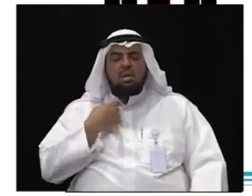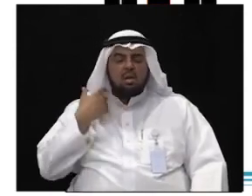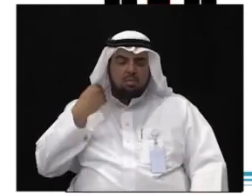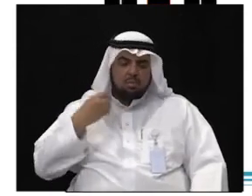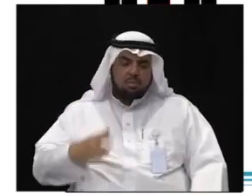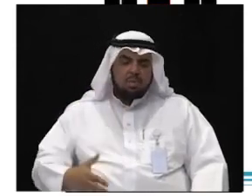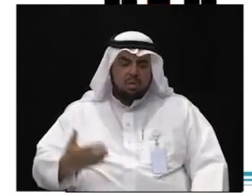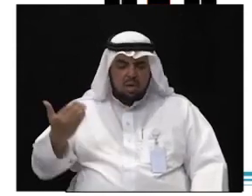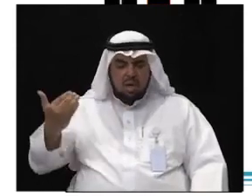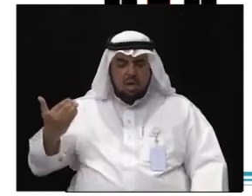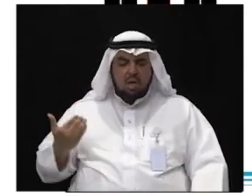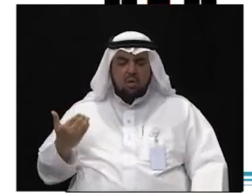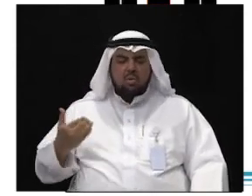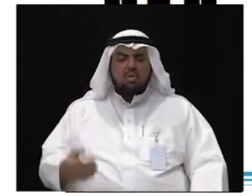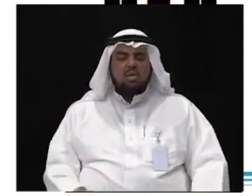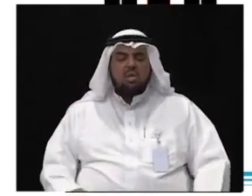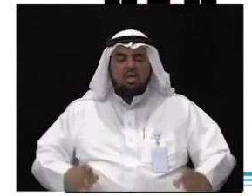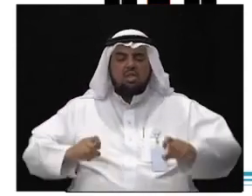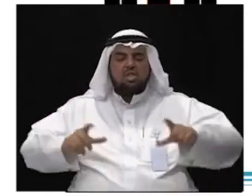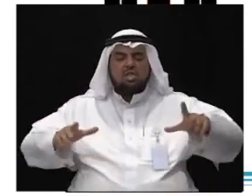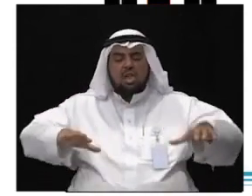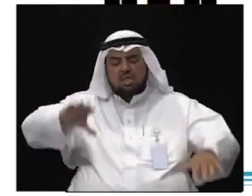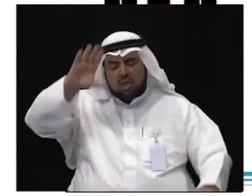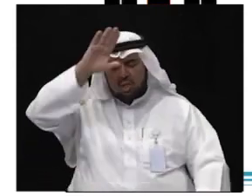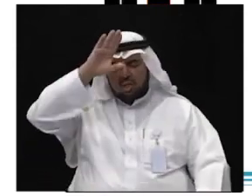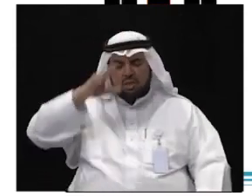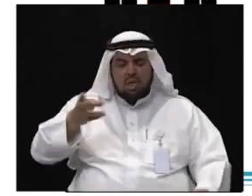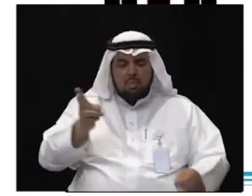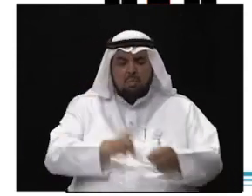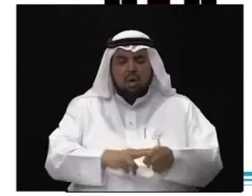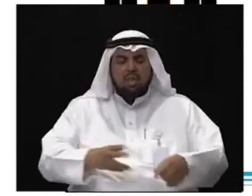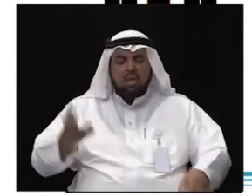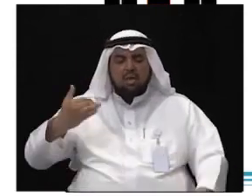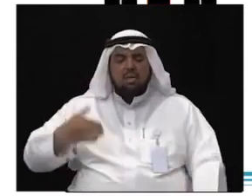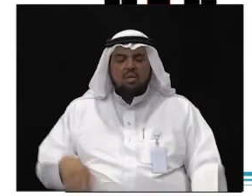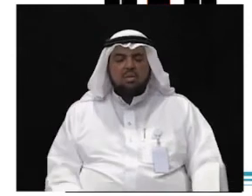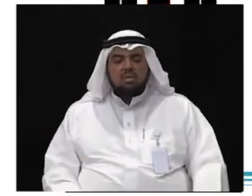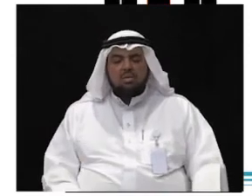العودة إلى الشاشة الرئيسية مرة أخرى.